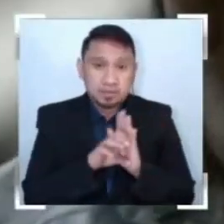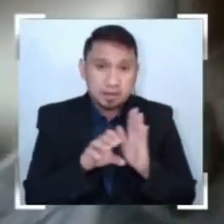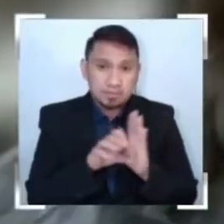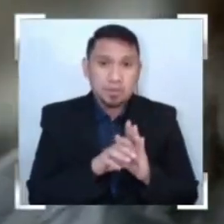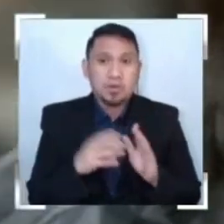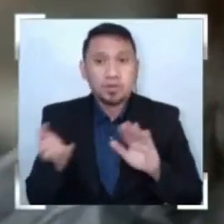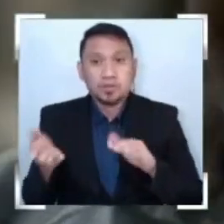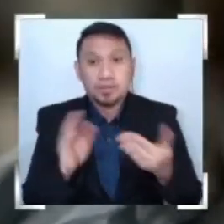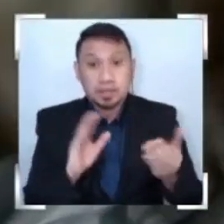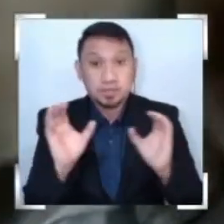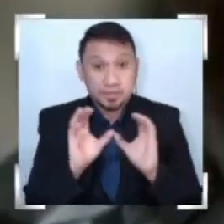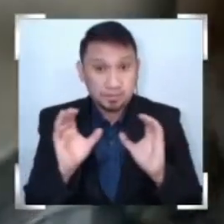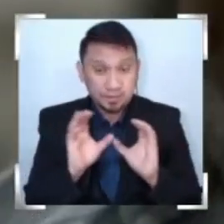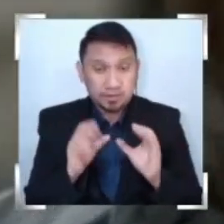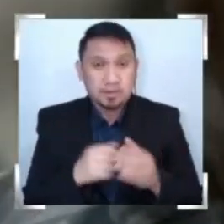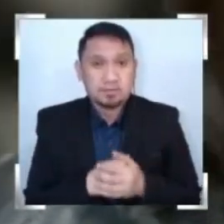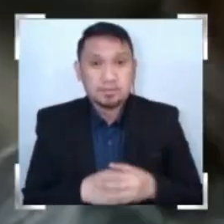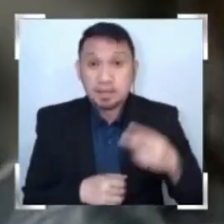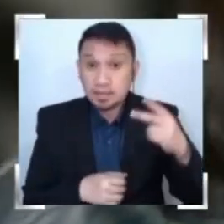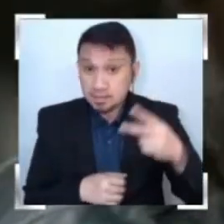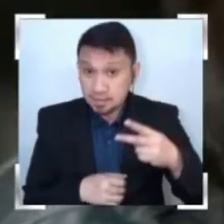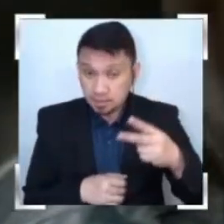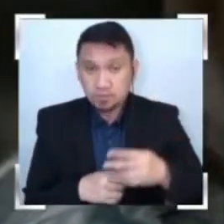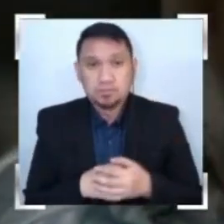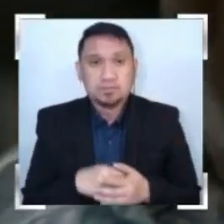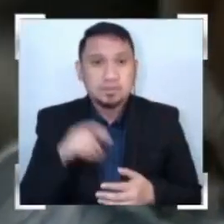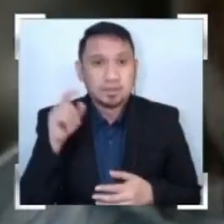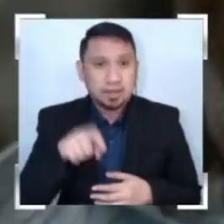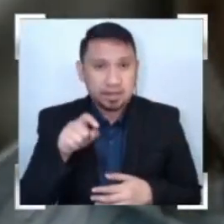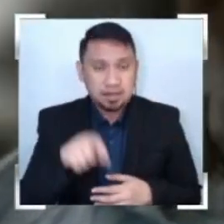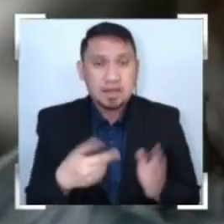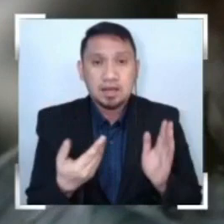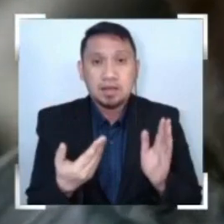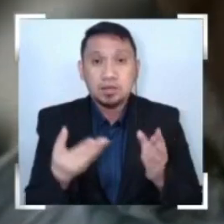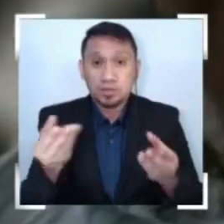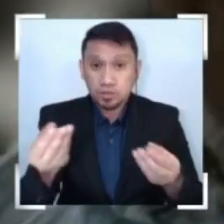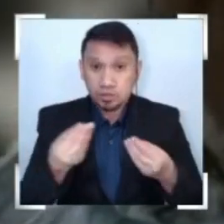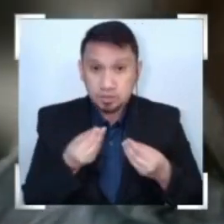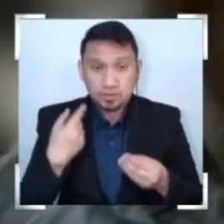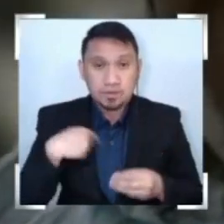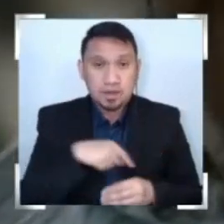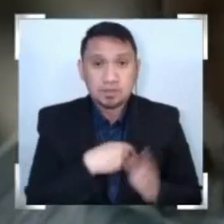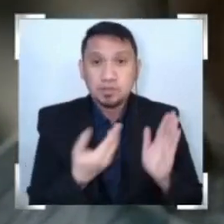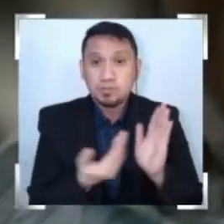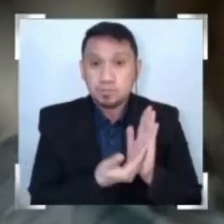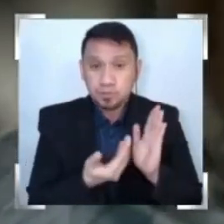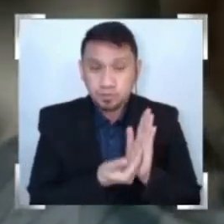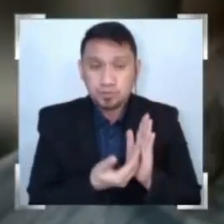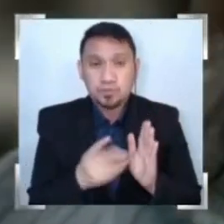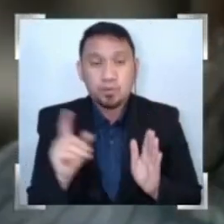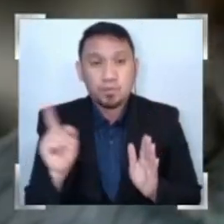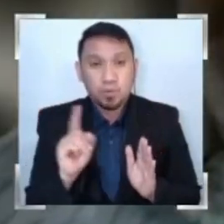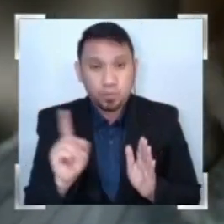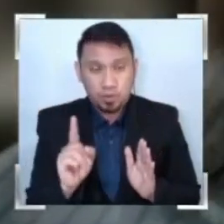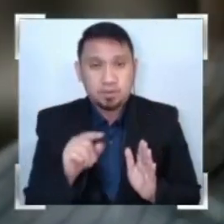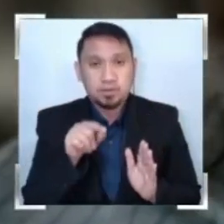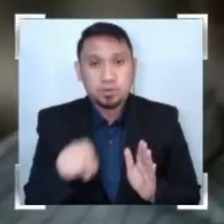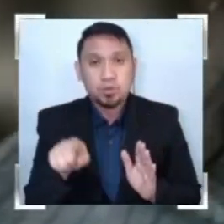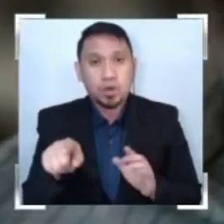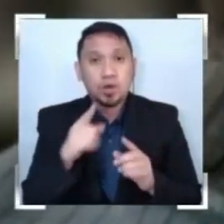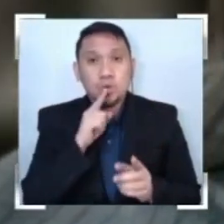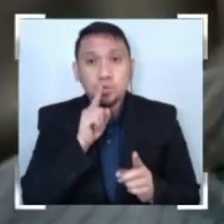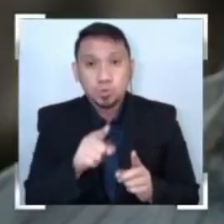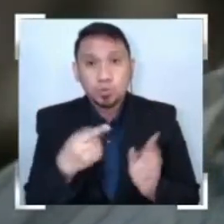certificate. Pangalawa, kailangan mag-provide kayo ng proof of kinship. Kailangan mapatunayan nyo